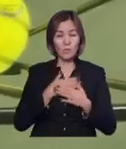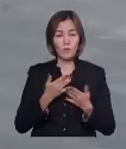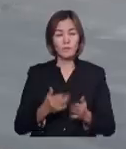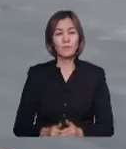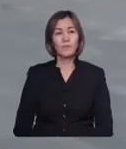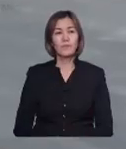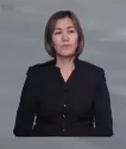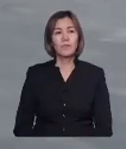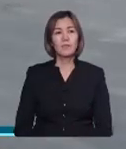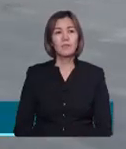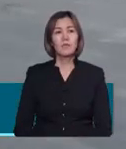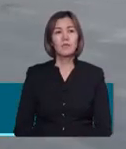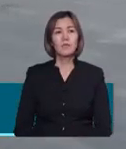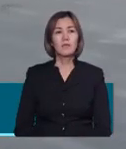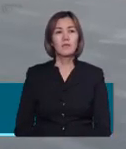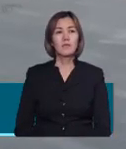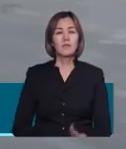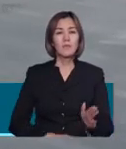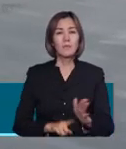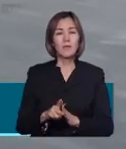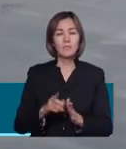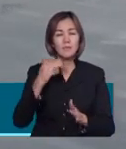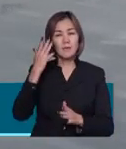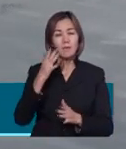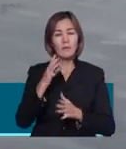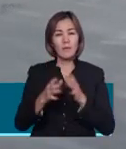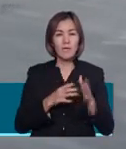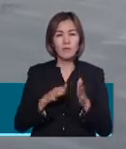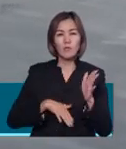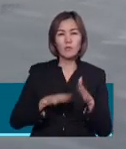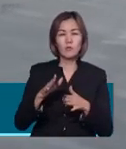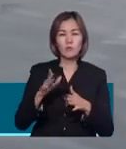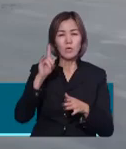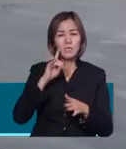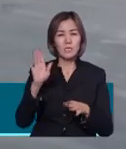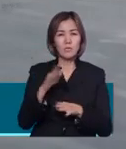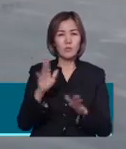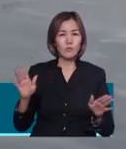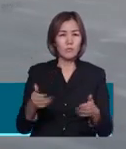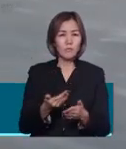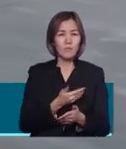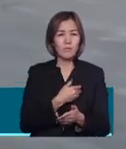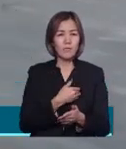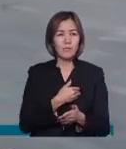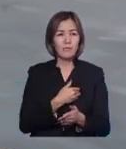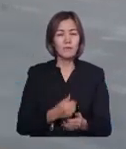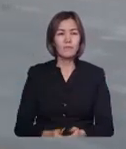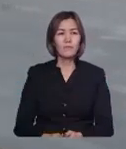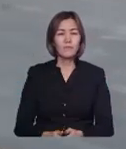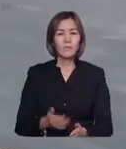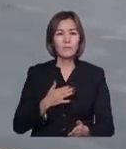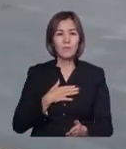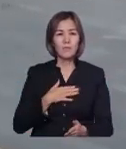Нұрислам. Басты арманым әлемдегі бірінші ракетка болу. Еліміздің көк туын желбіретіп, Қазақстанның атын шығарғым келеді. Ол үшін